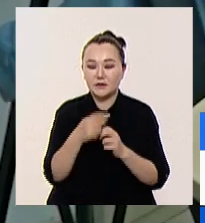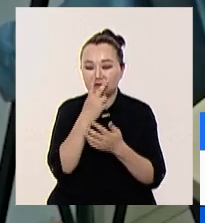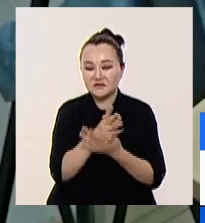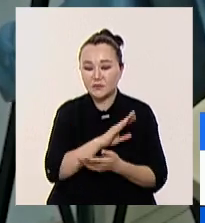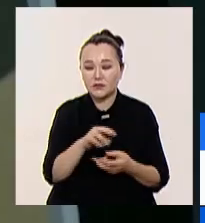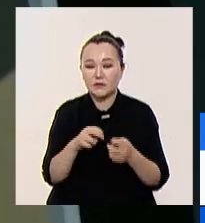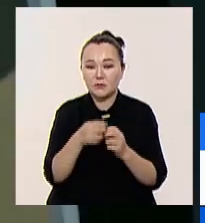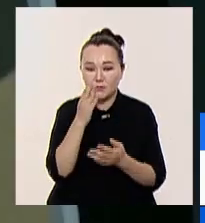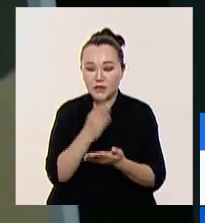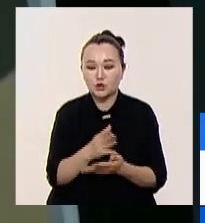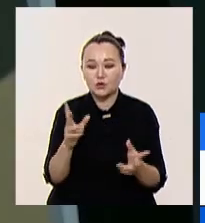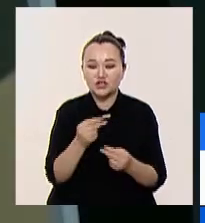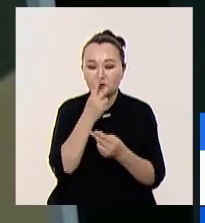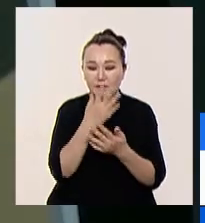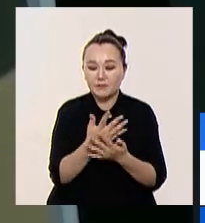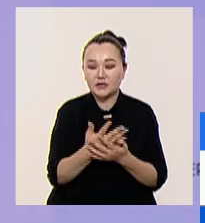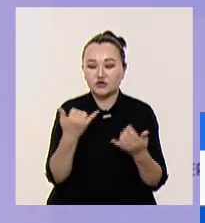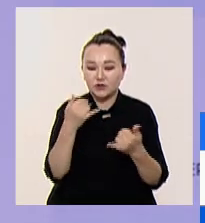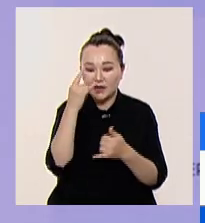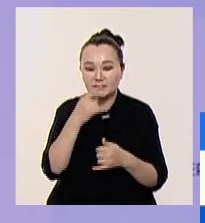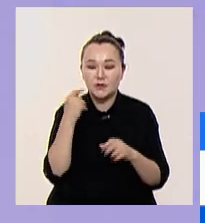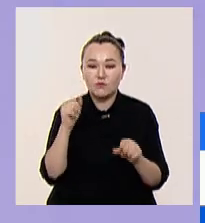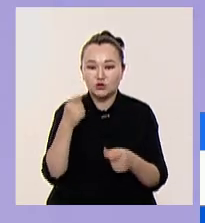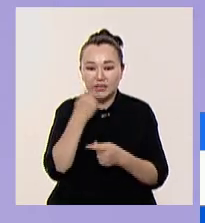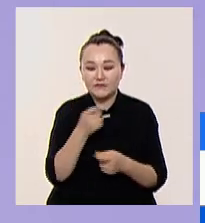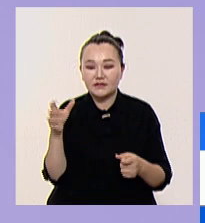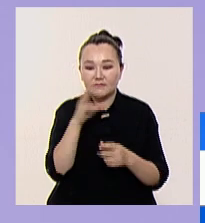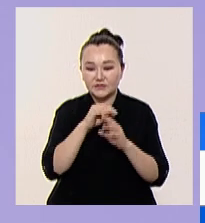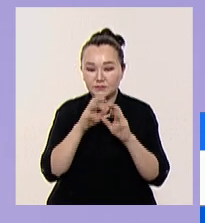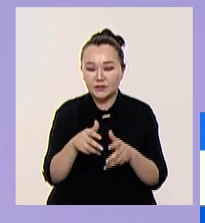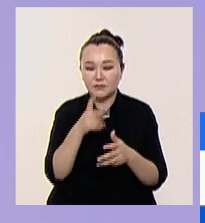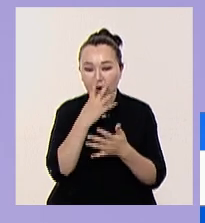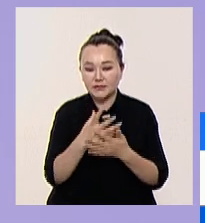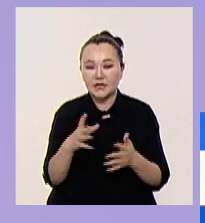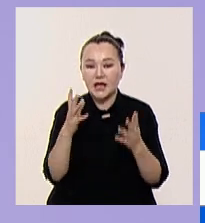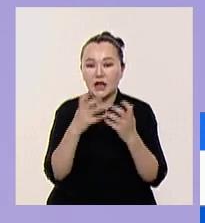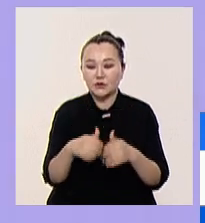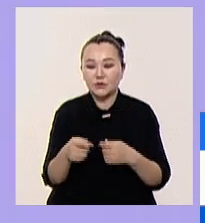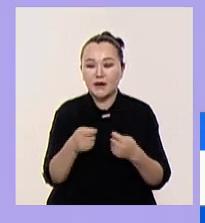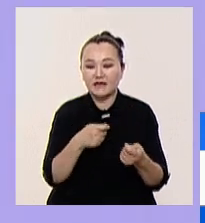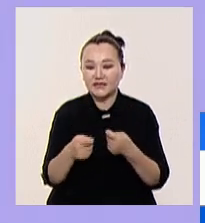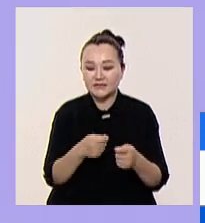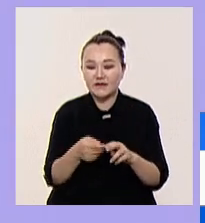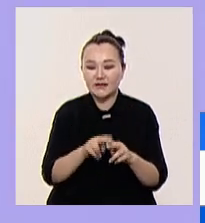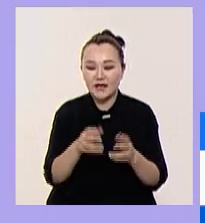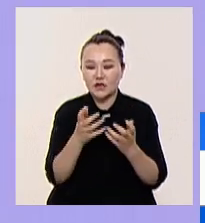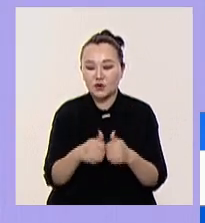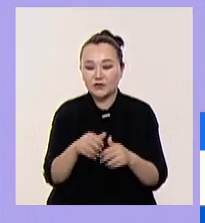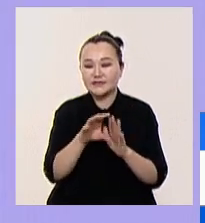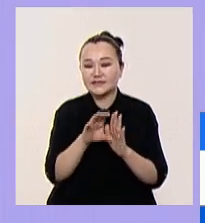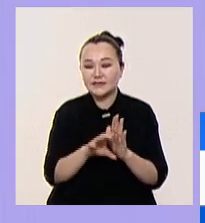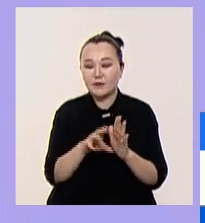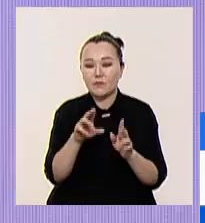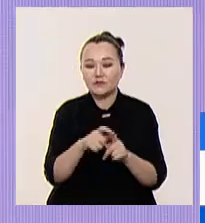есть, в качестве удачного примера, о котором сегодня Казахстан может заявить на весь мир, приводит электронное правительство. Эта электронная система, по